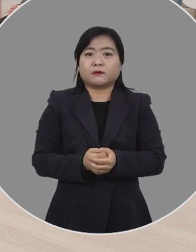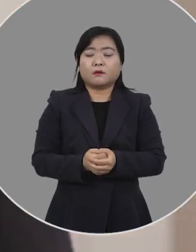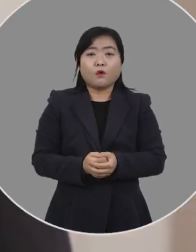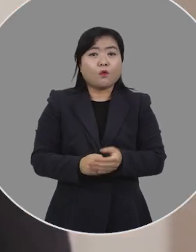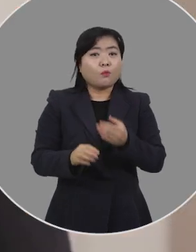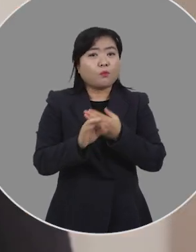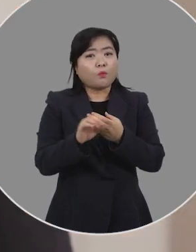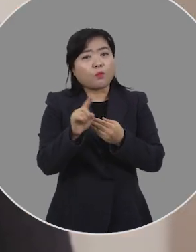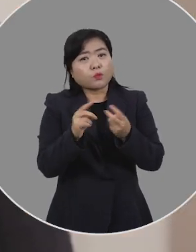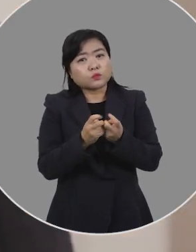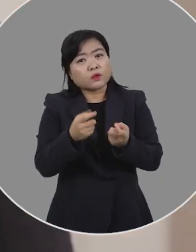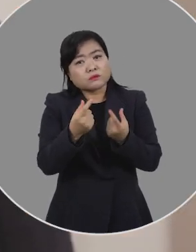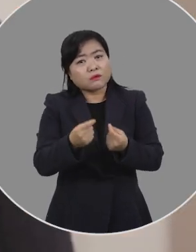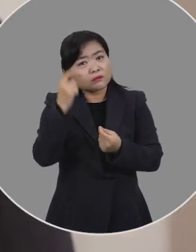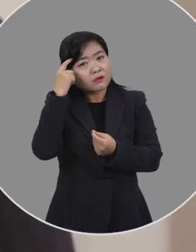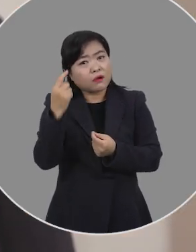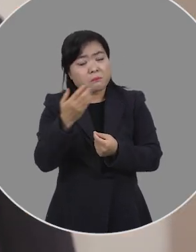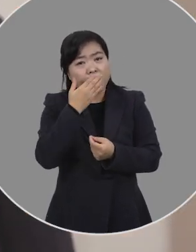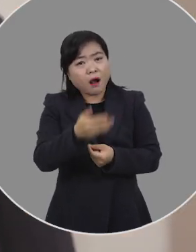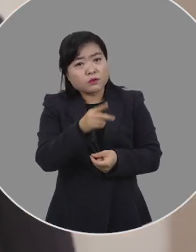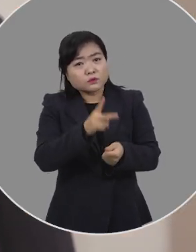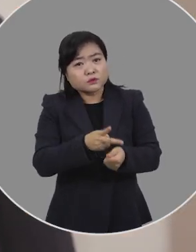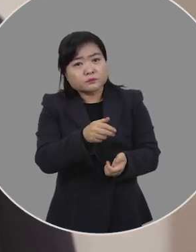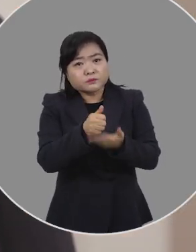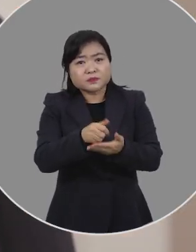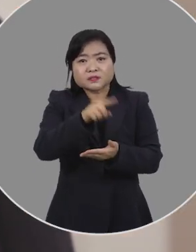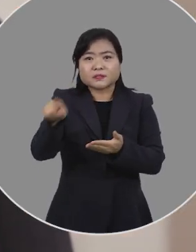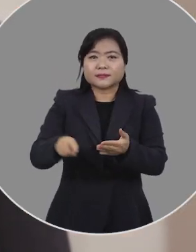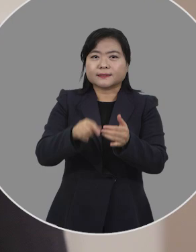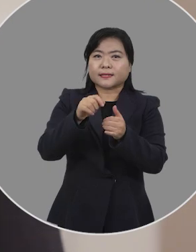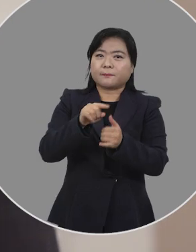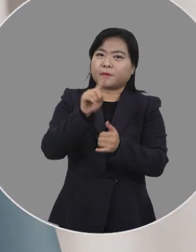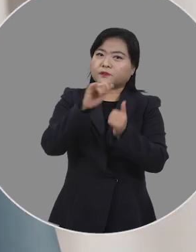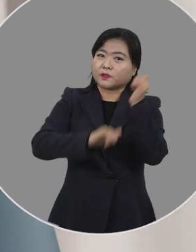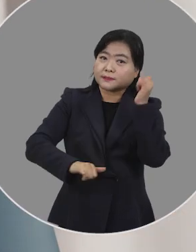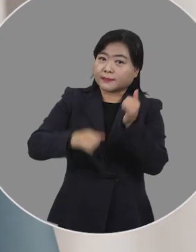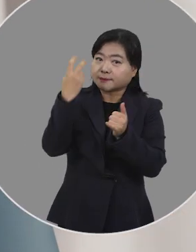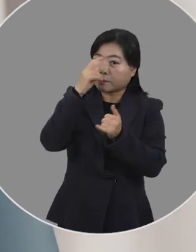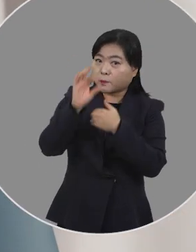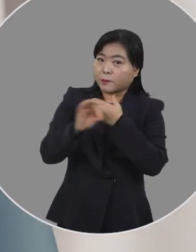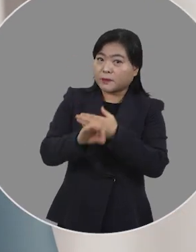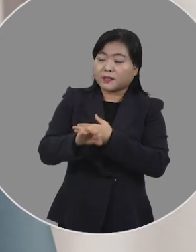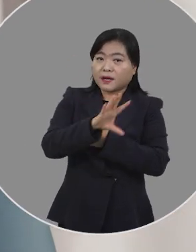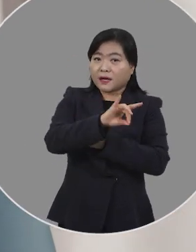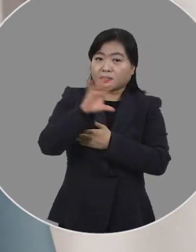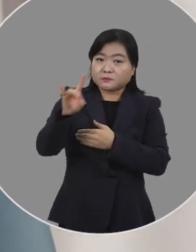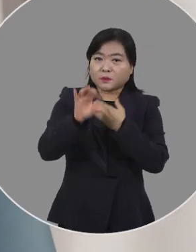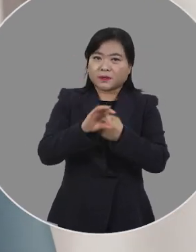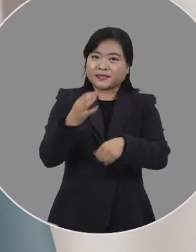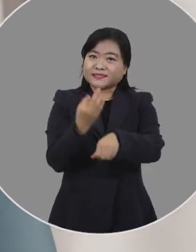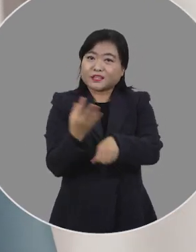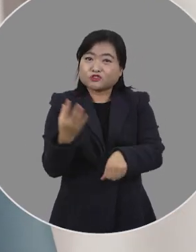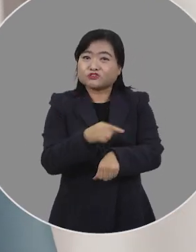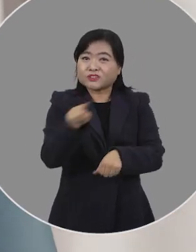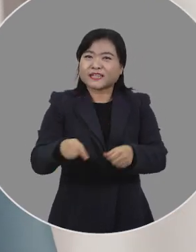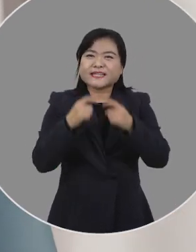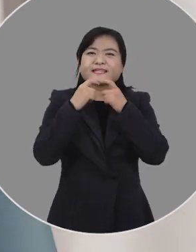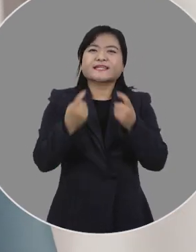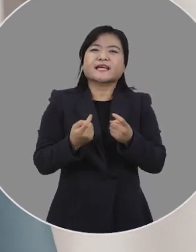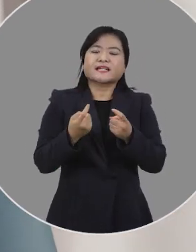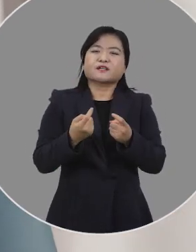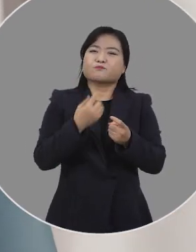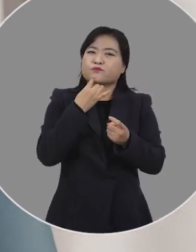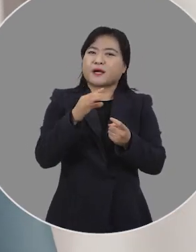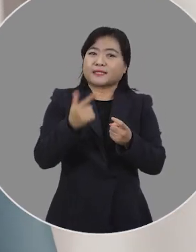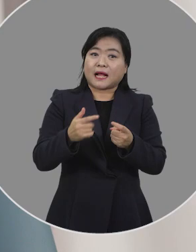근데 어떻게 그런 생각을 하게 될까요? 교수님, 역사적으로 한번 살펴보면 종종 그럴 때 단순하게 개인적인 것뿐만이 아니라